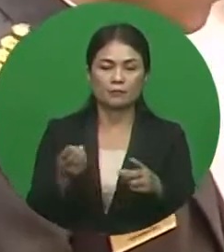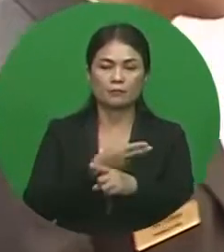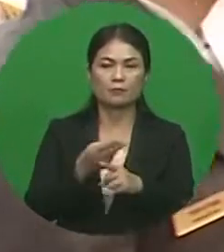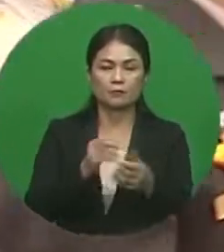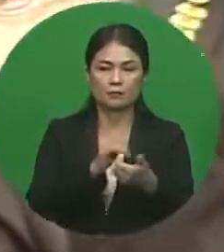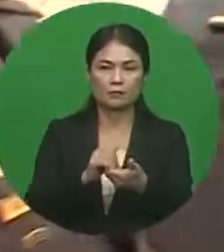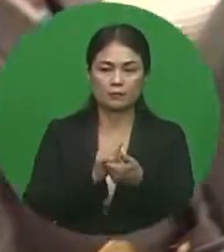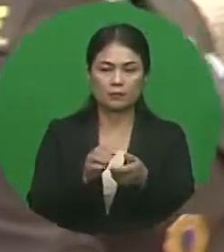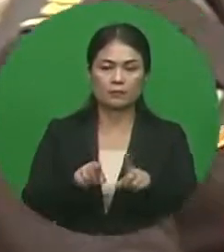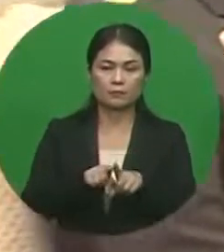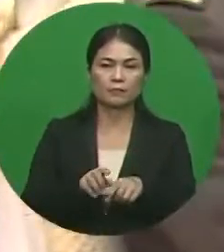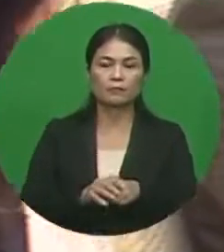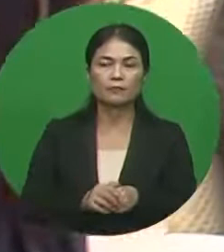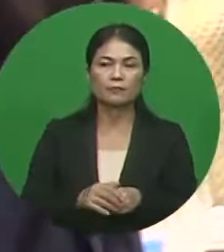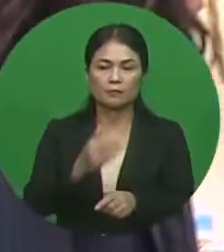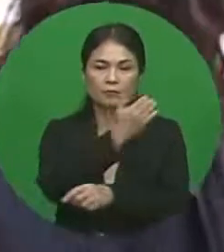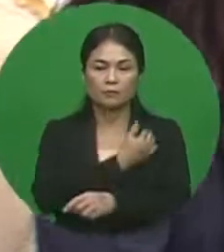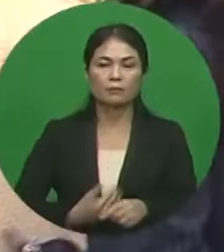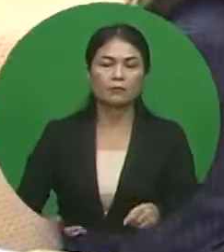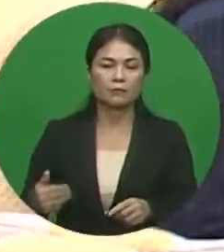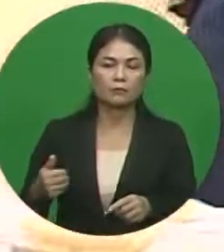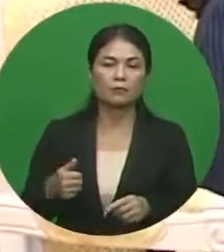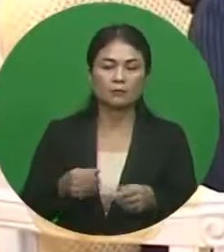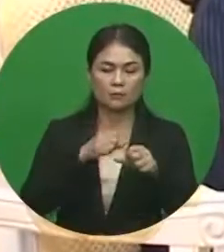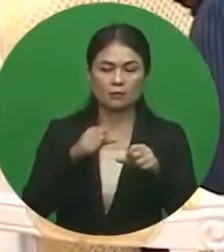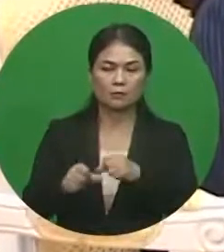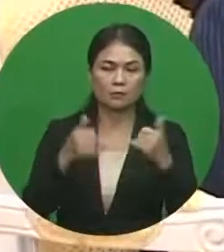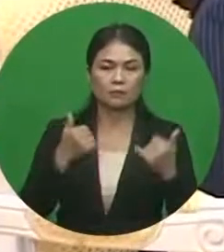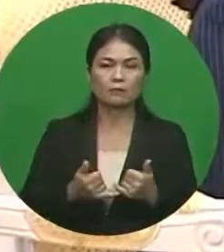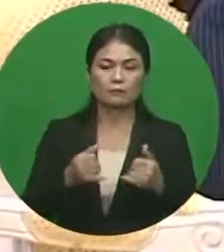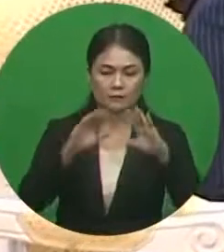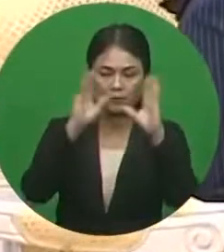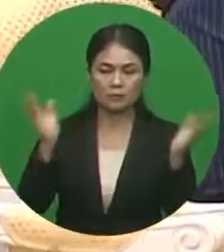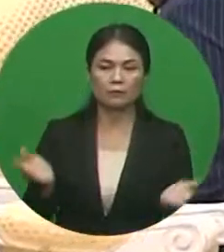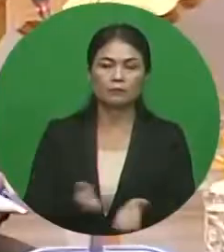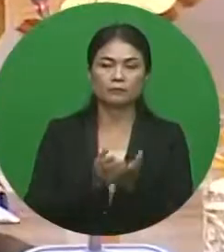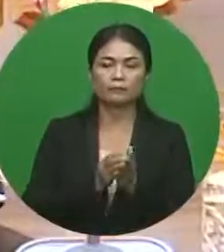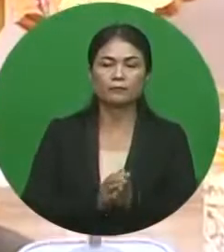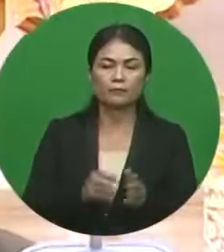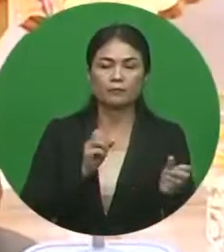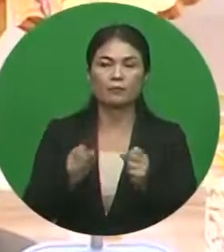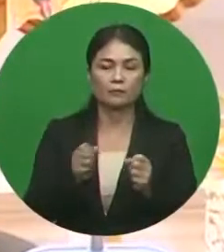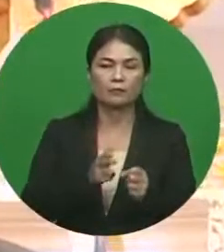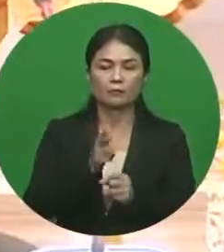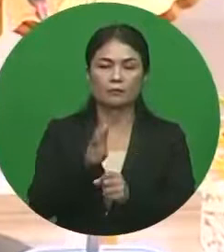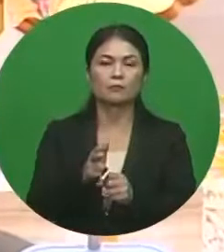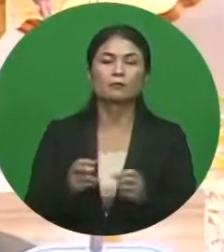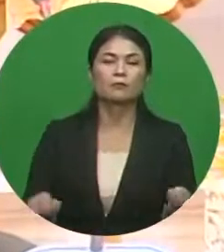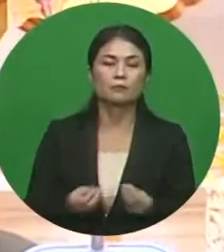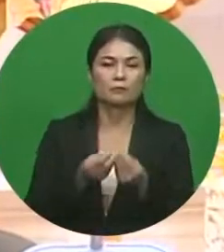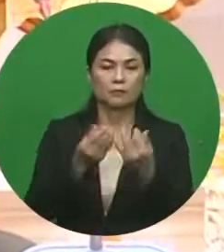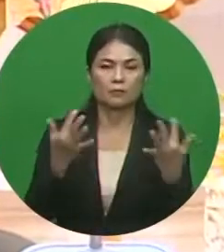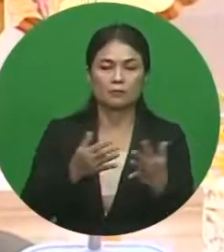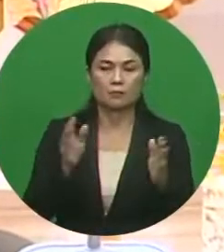រួមគ្នាផងដែរសម្ដេចបន្តថានៅពេលនេះពិភពលោកគឺមានការរត់ប្រណាំងសហវិវឌ្ឍកាន់តែខ្លាំងឡើង